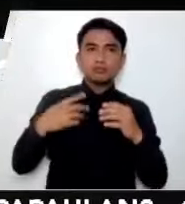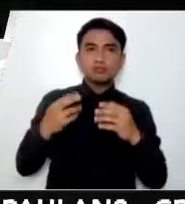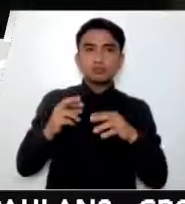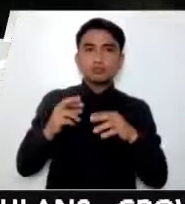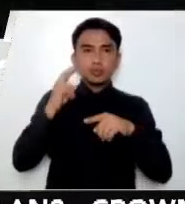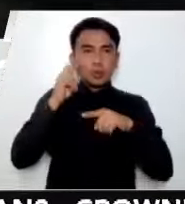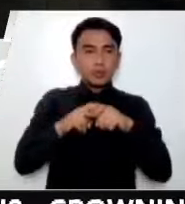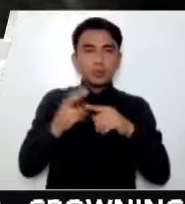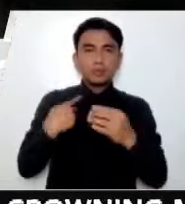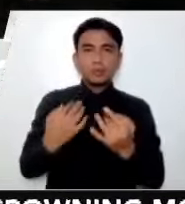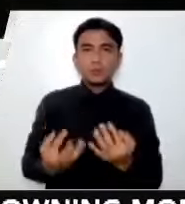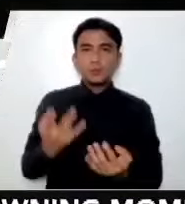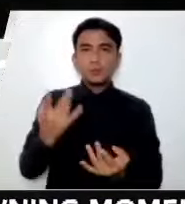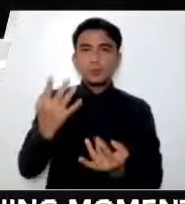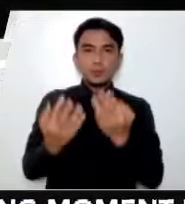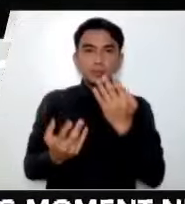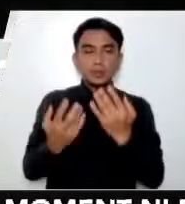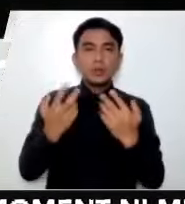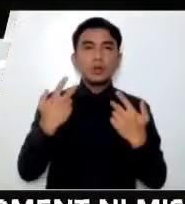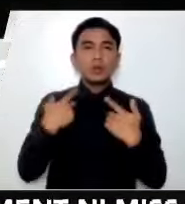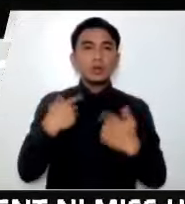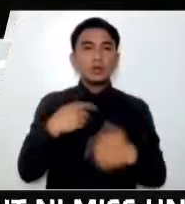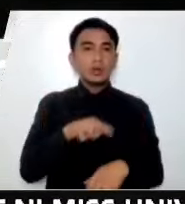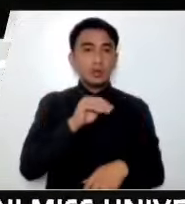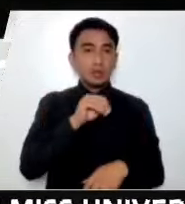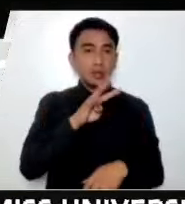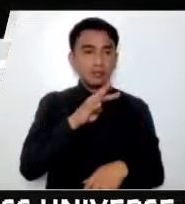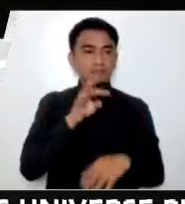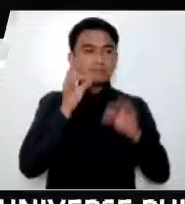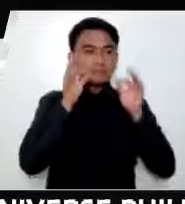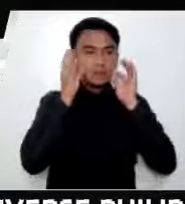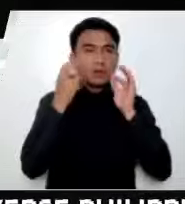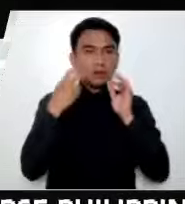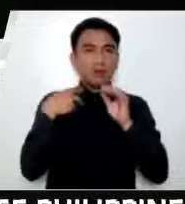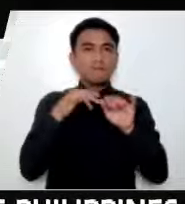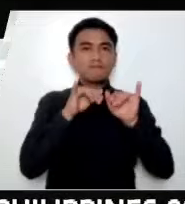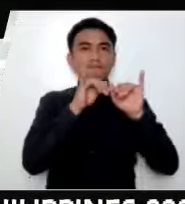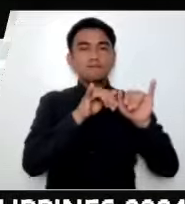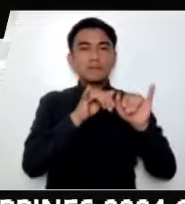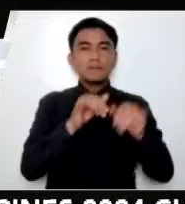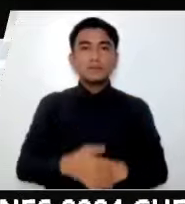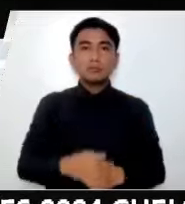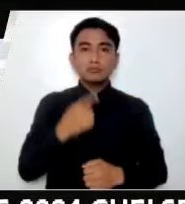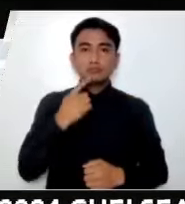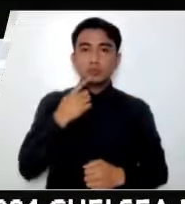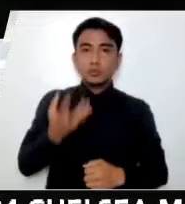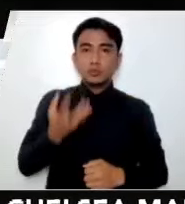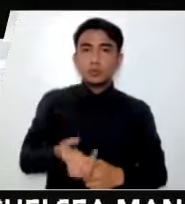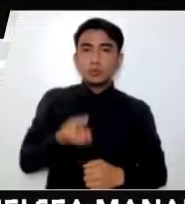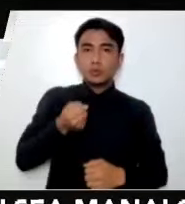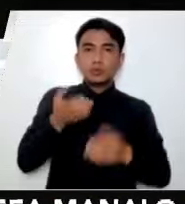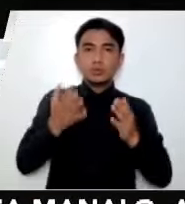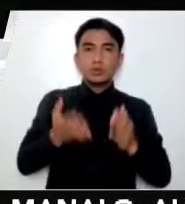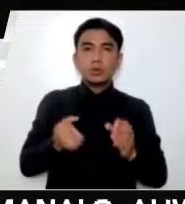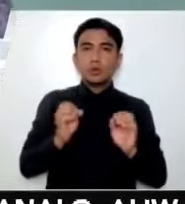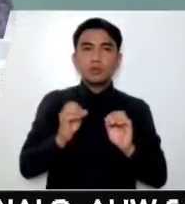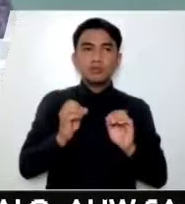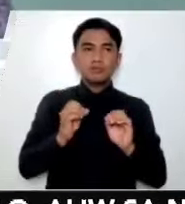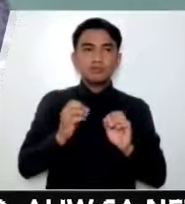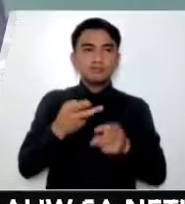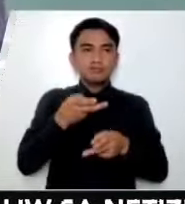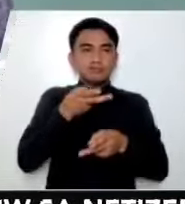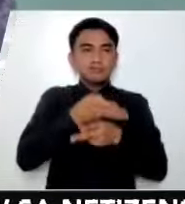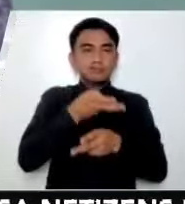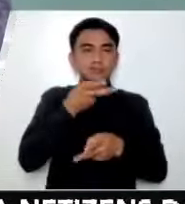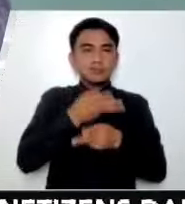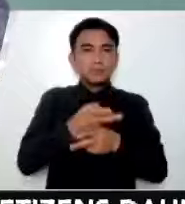yung laing AP na inaalagaang mga pusa Ayon pa doon sa may-ari ay wala daw doon yung mga borders na mangyari Yung sunog hindi na rin